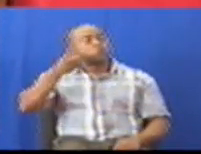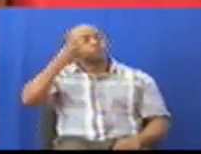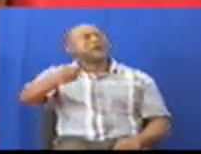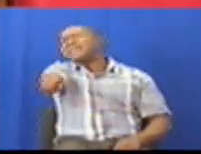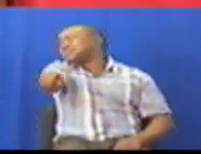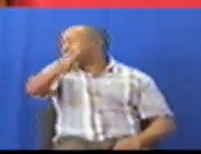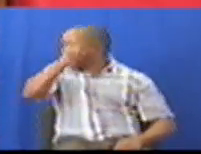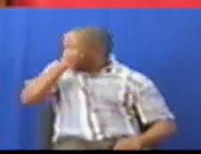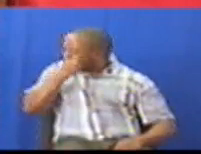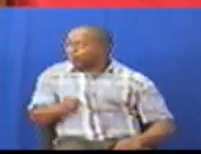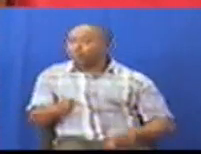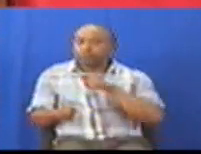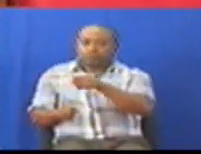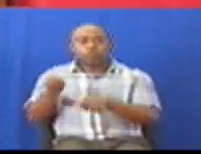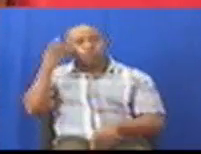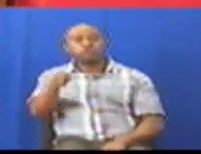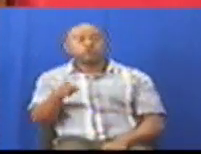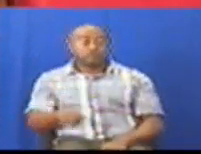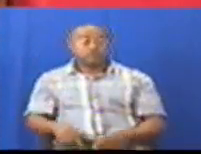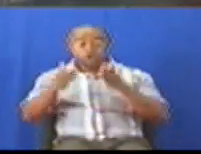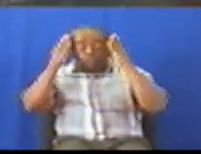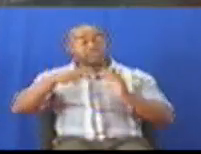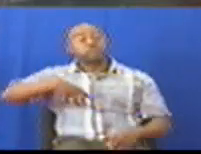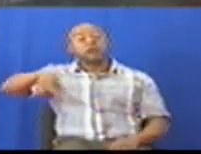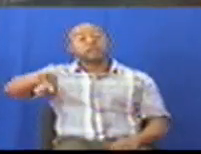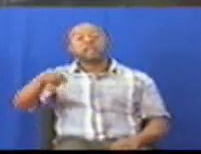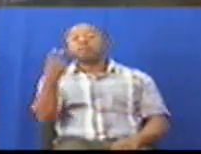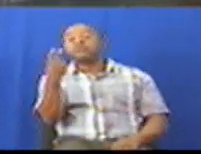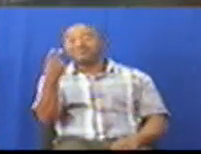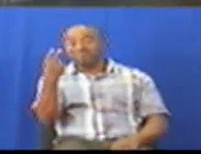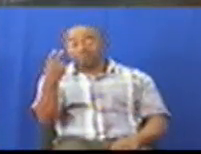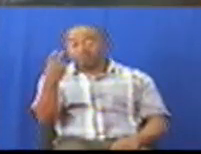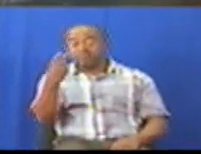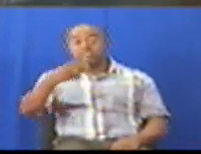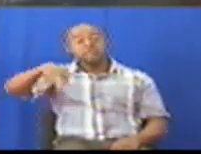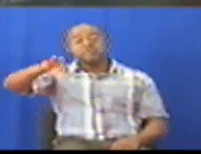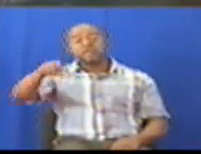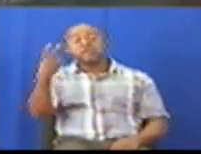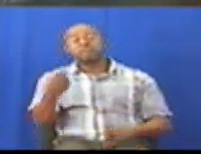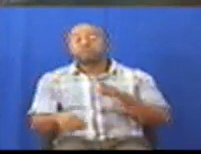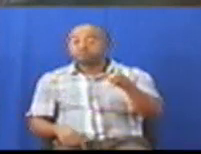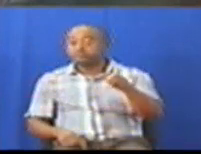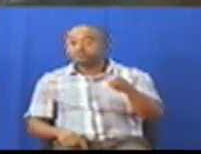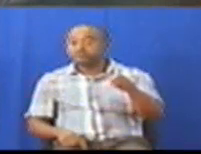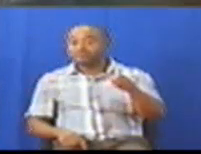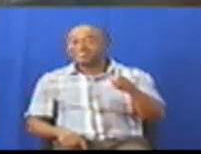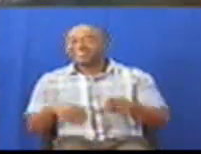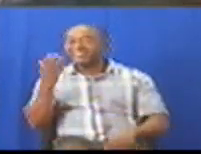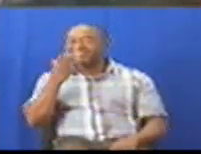mengine yote. Mheshimiwa, kengele ya pili imeshagonga. Mheshimiwa,